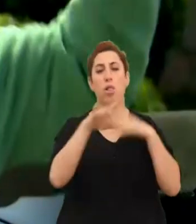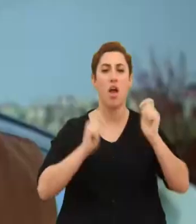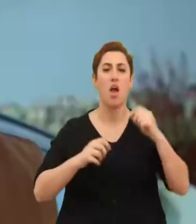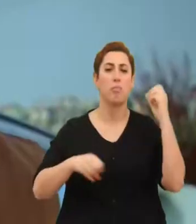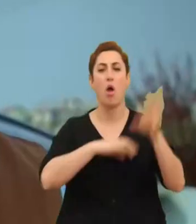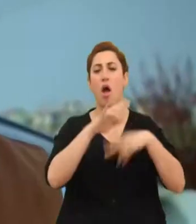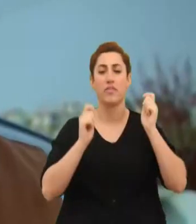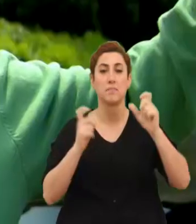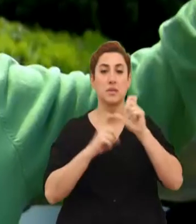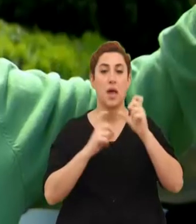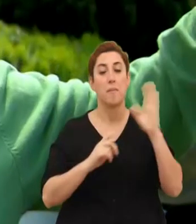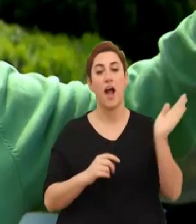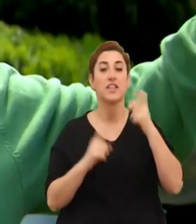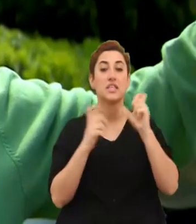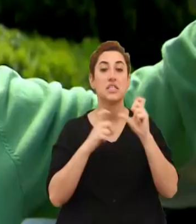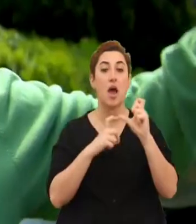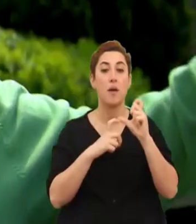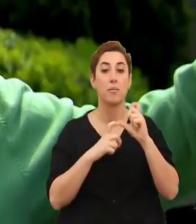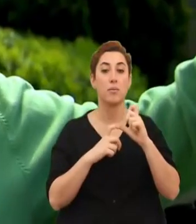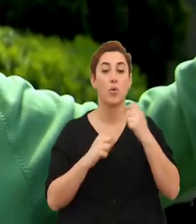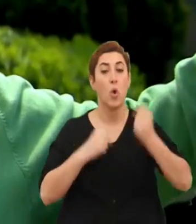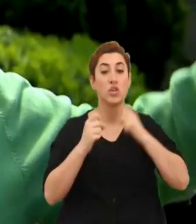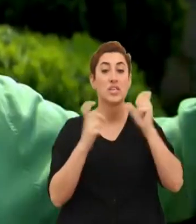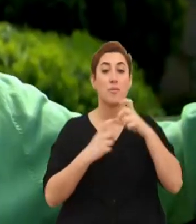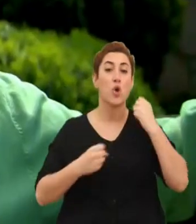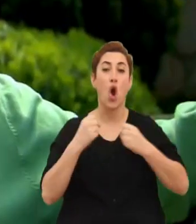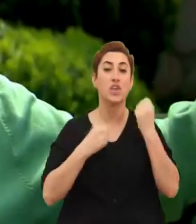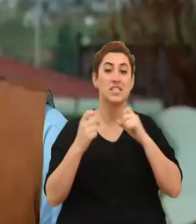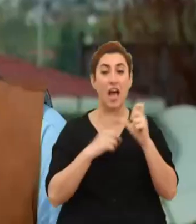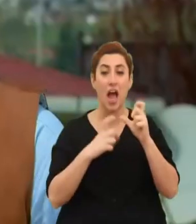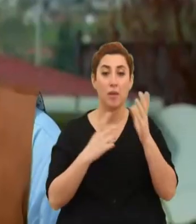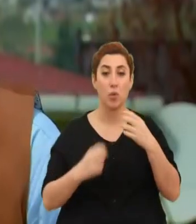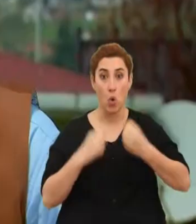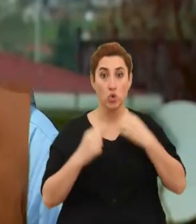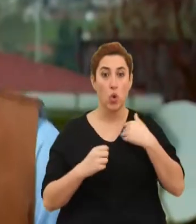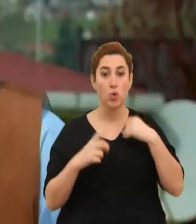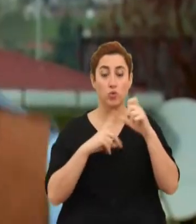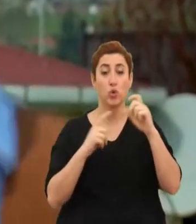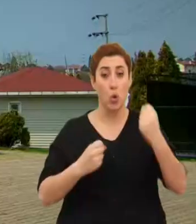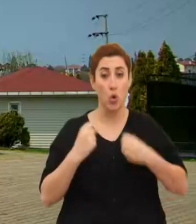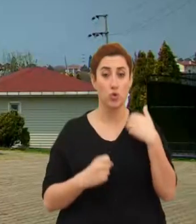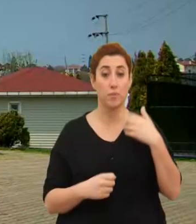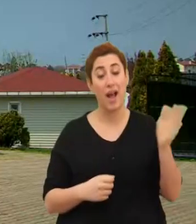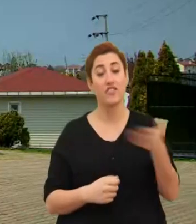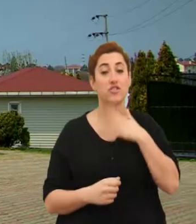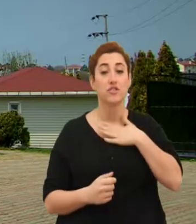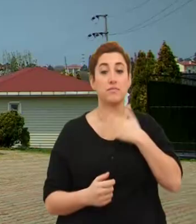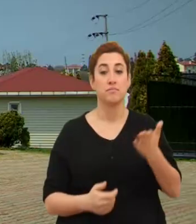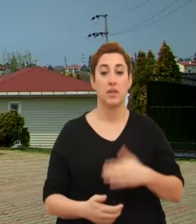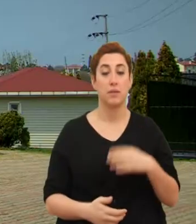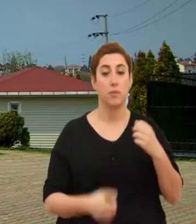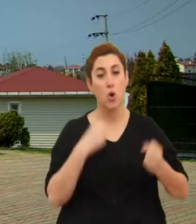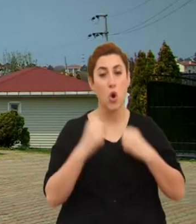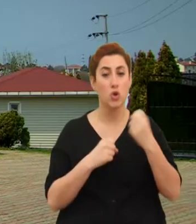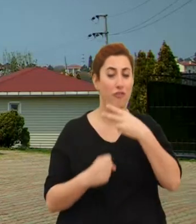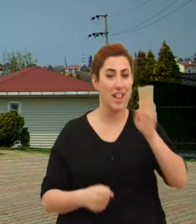Daha turaları zar. Hadi zar. Koş zar. Koşsana zar. Koşuyorum Şükrü, koşuyorum. Hadi canım benim.